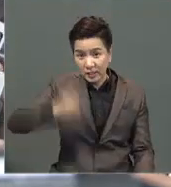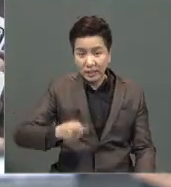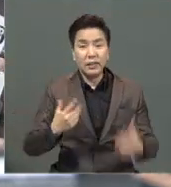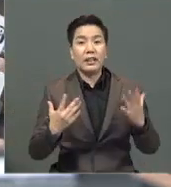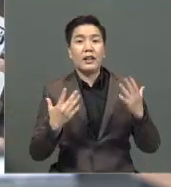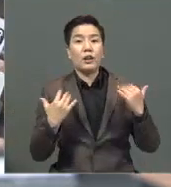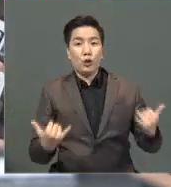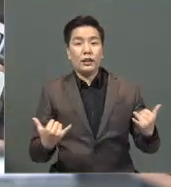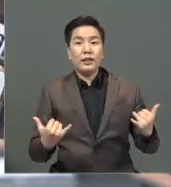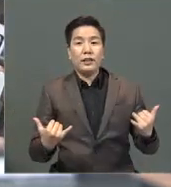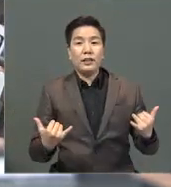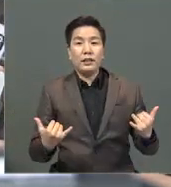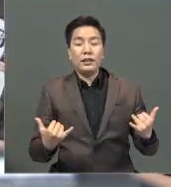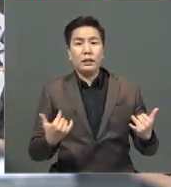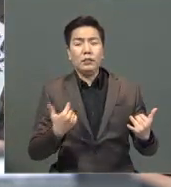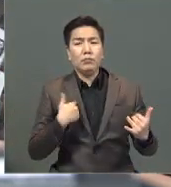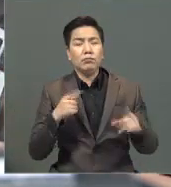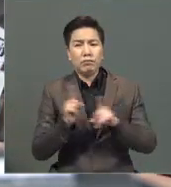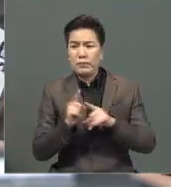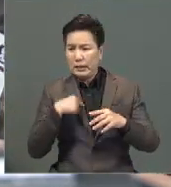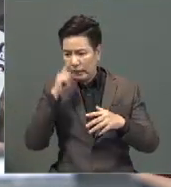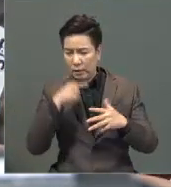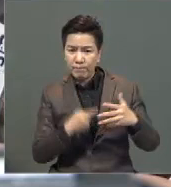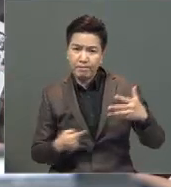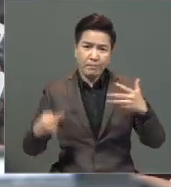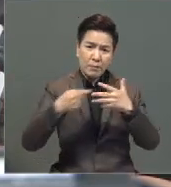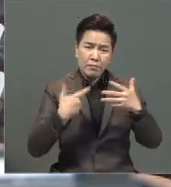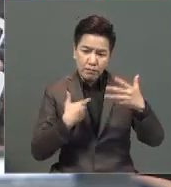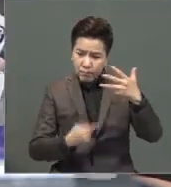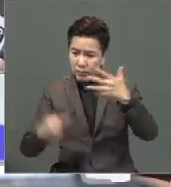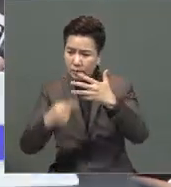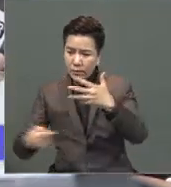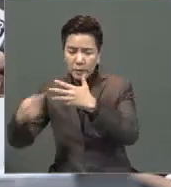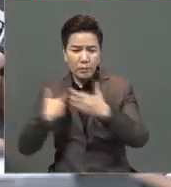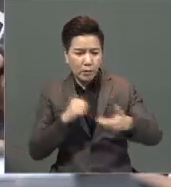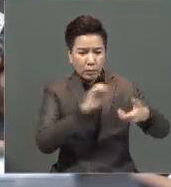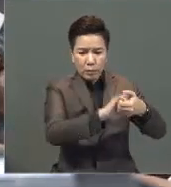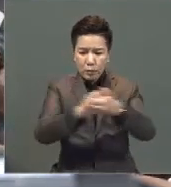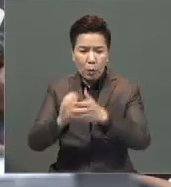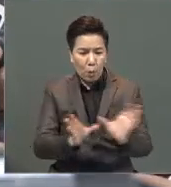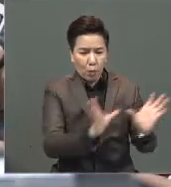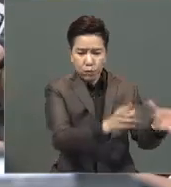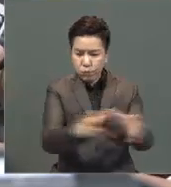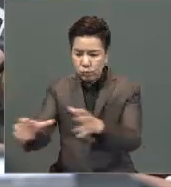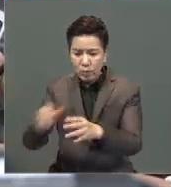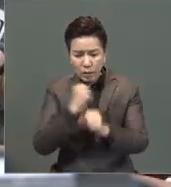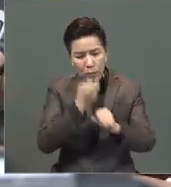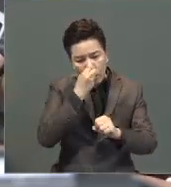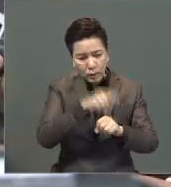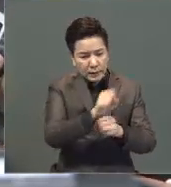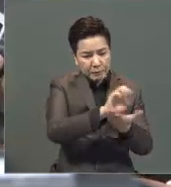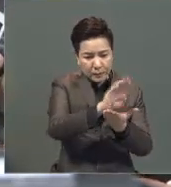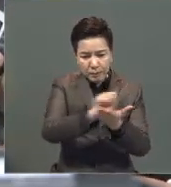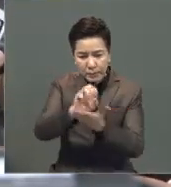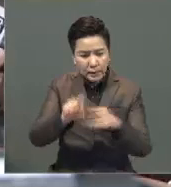เราก็จะเข้าไปอยู่ในแทบจะทุกๆอ่าการทดลองทุกๆสถาบัน